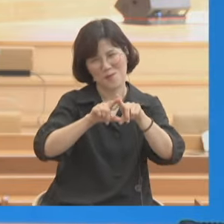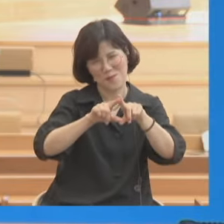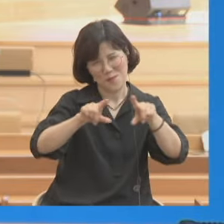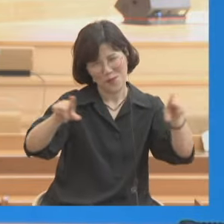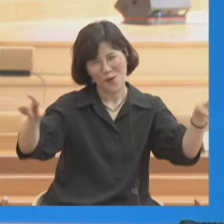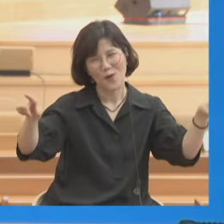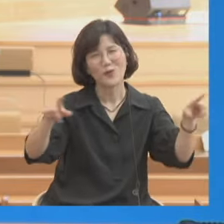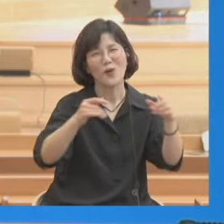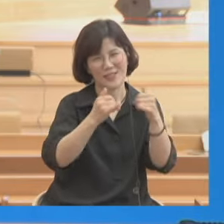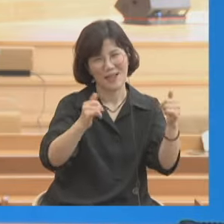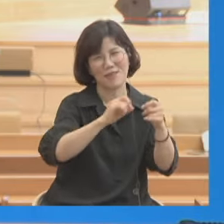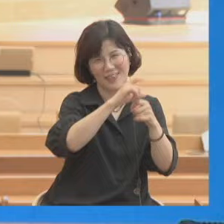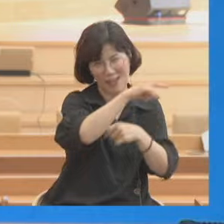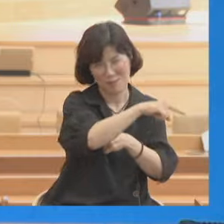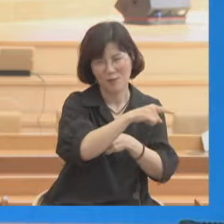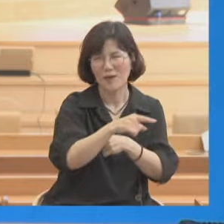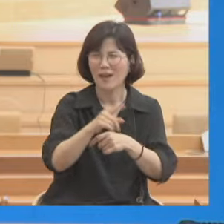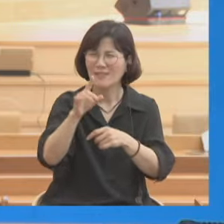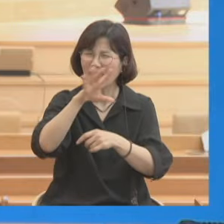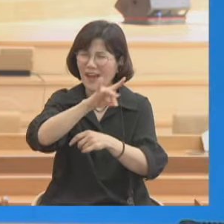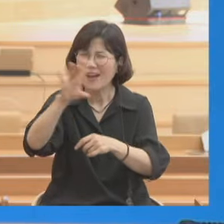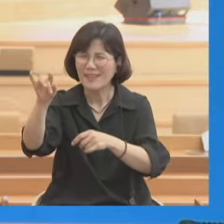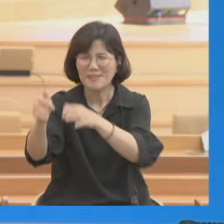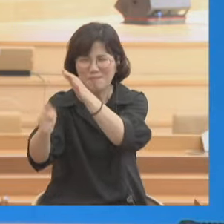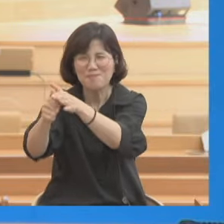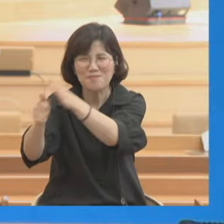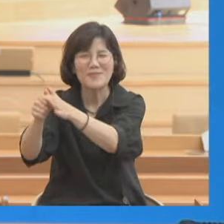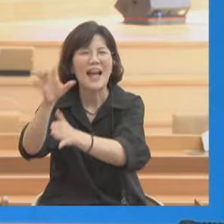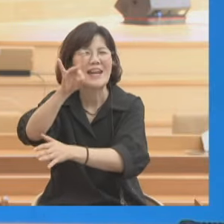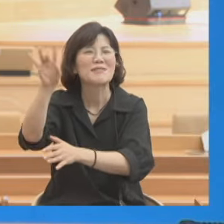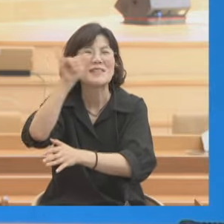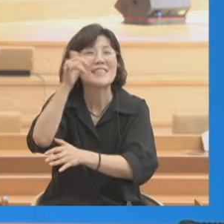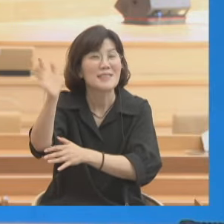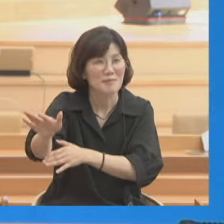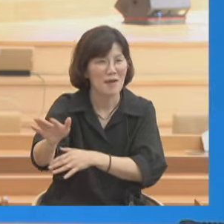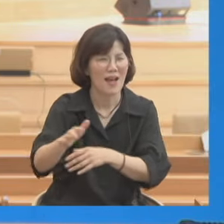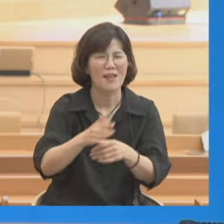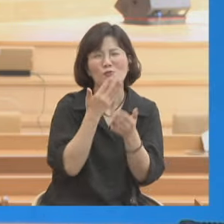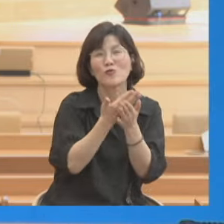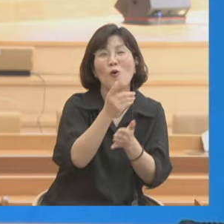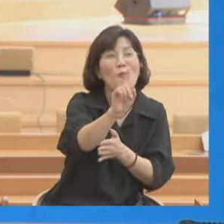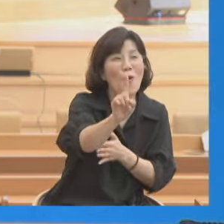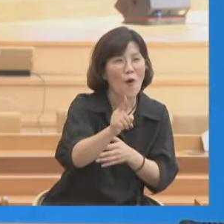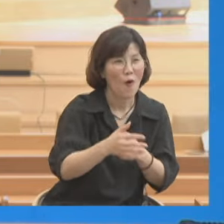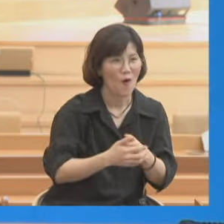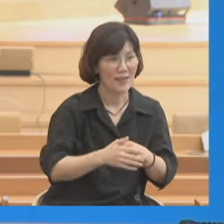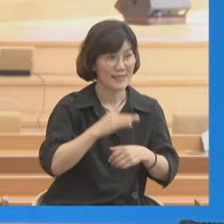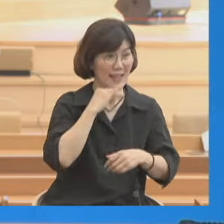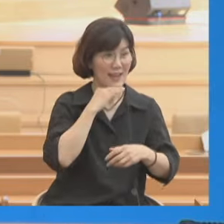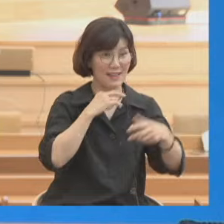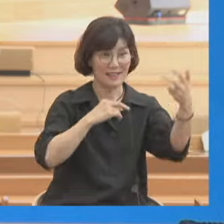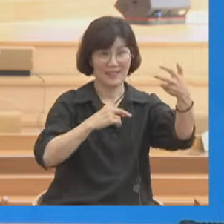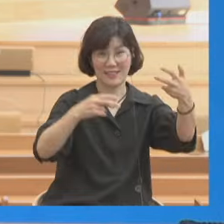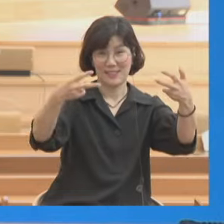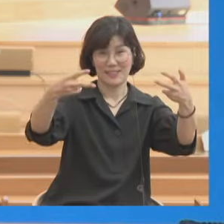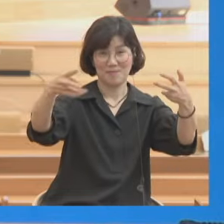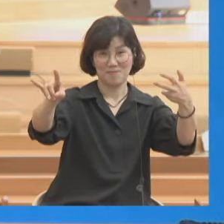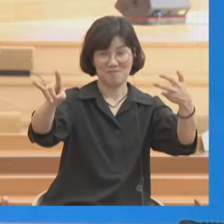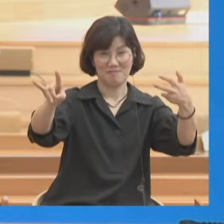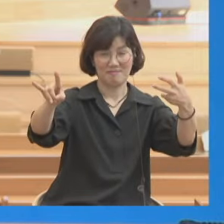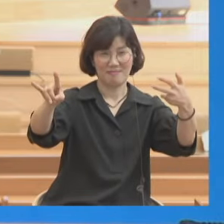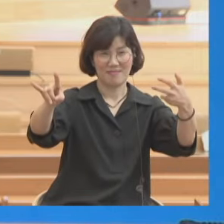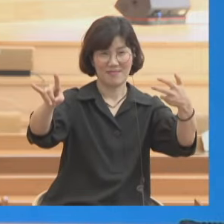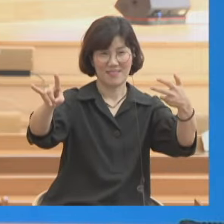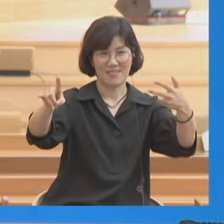넘어가는 완전히 특별한 그런 인물도 존재하죠. 그러나 중요한 뭐냐? 70대 커다란